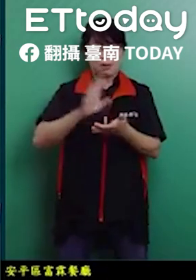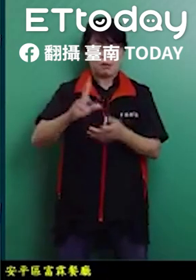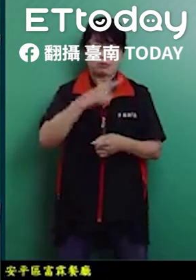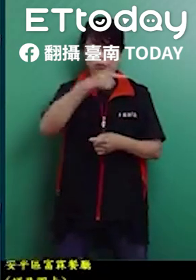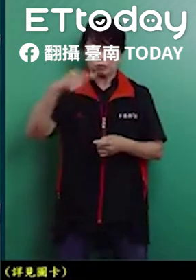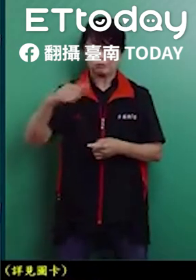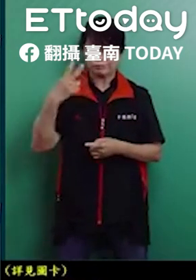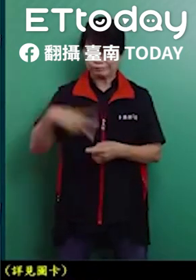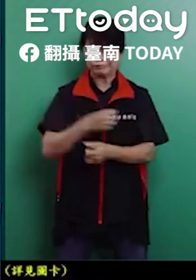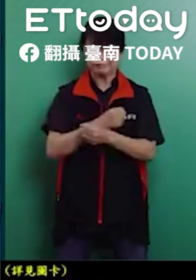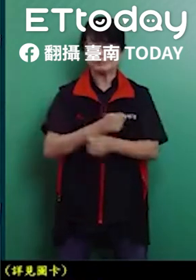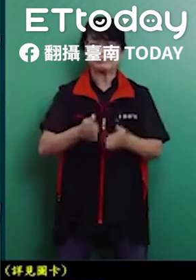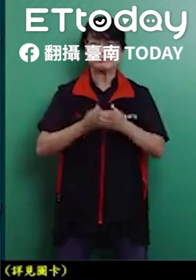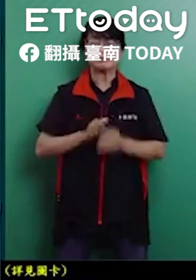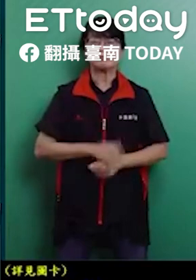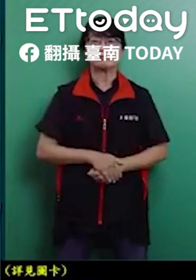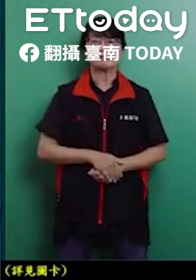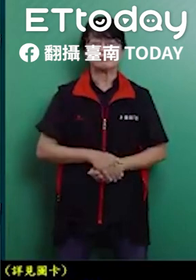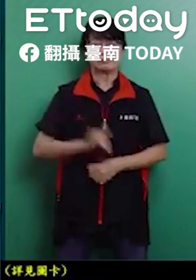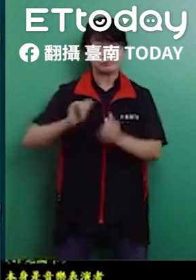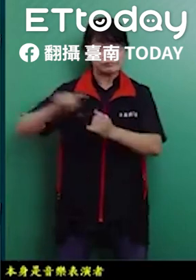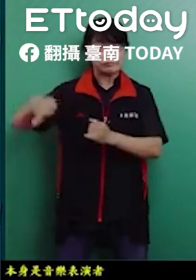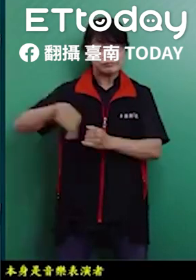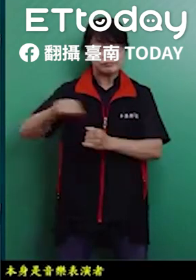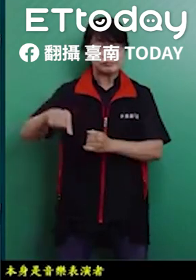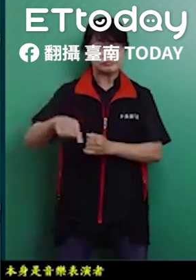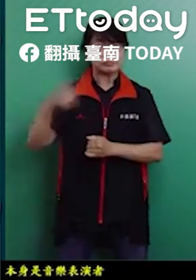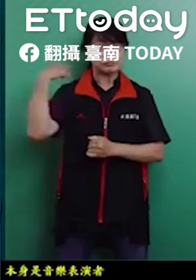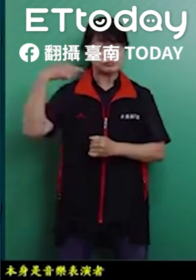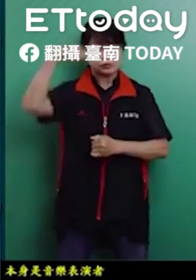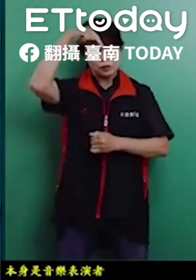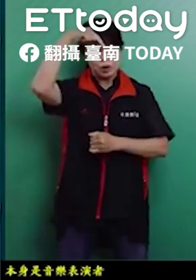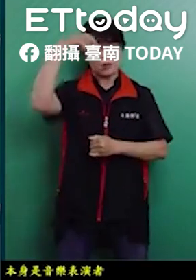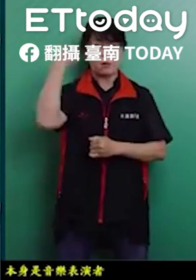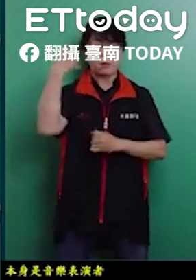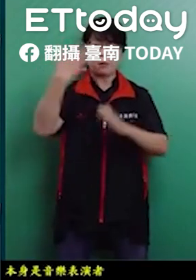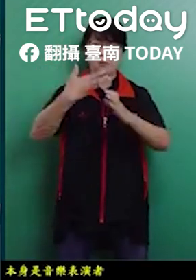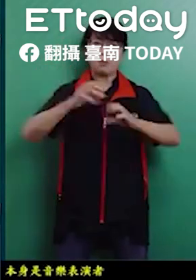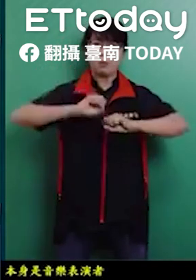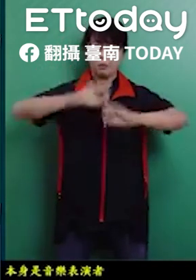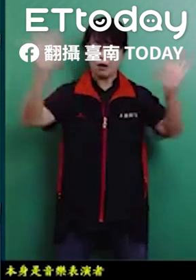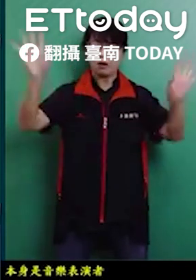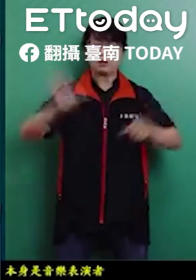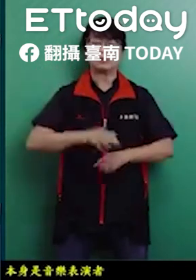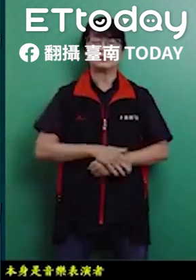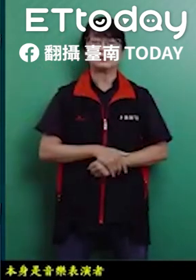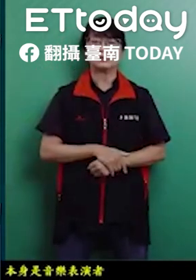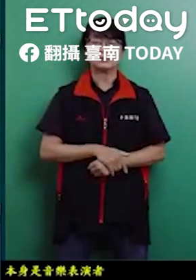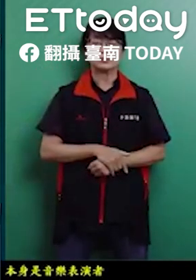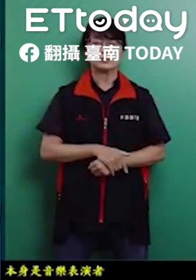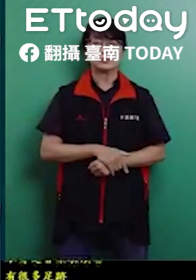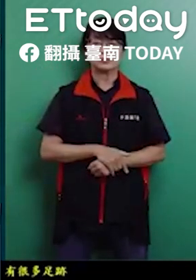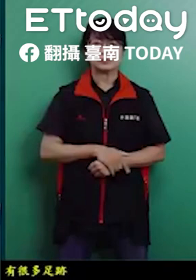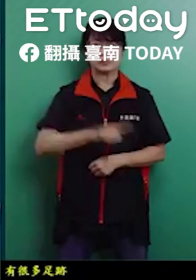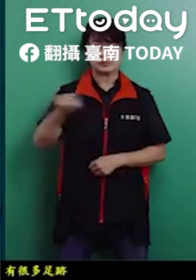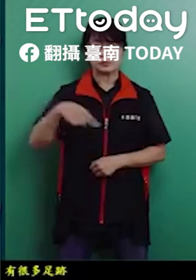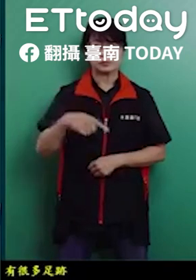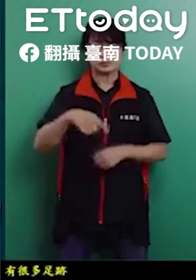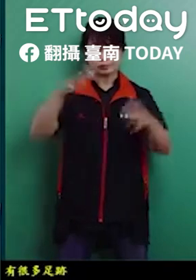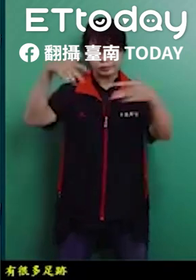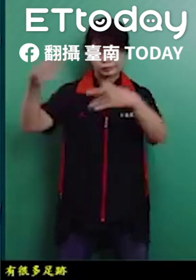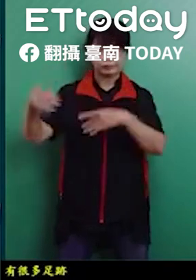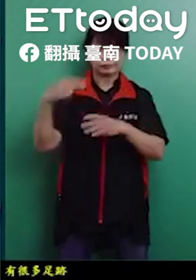察。所以在此也跟所有的市民，其实昨天下午的新闻稿已经跟市民呼吁哦。那现在市民其实陆陆续续都在采检